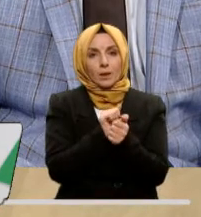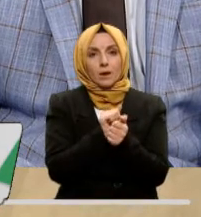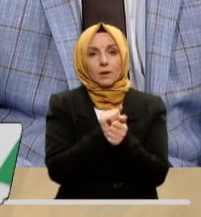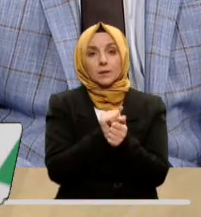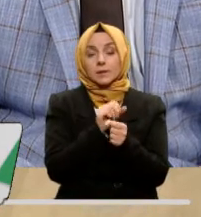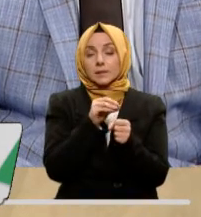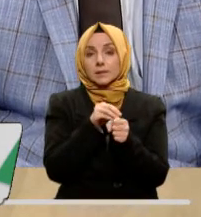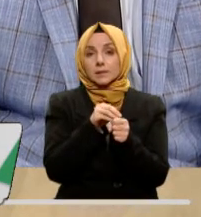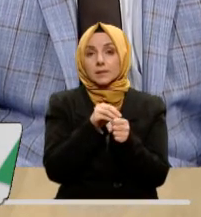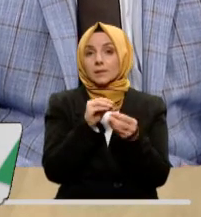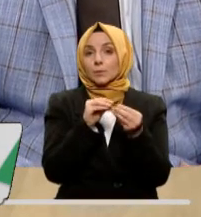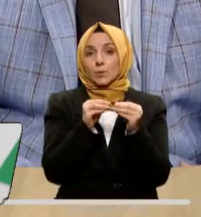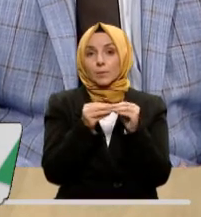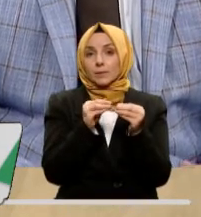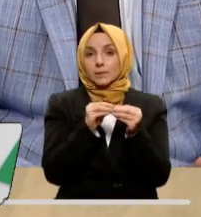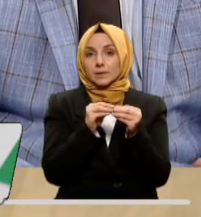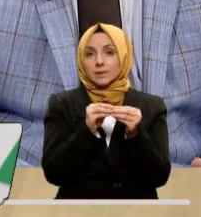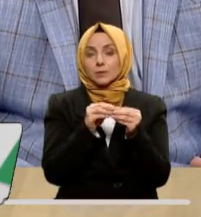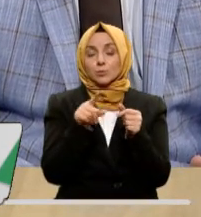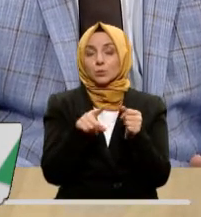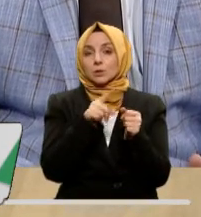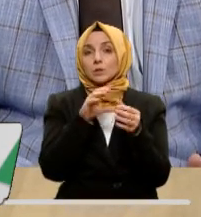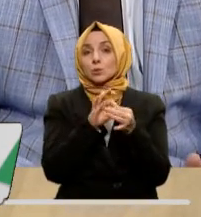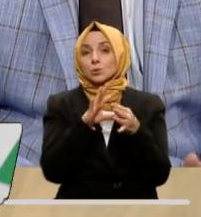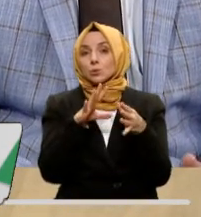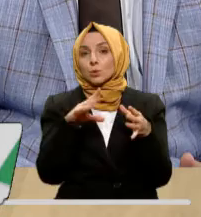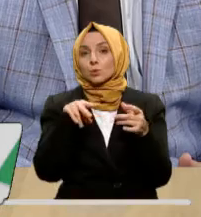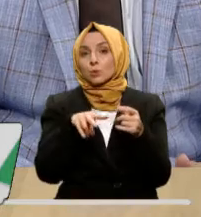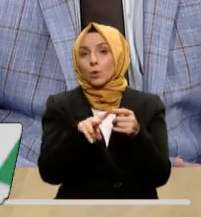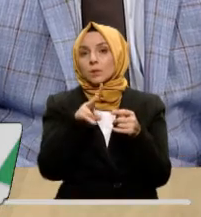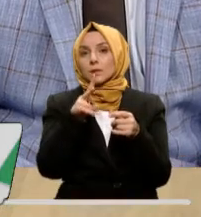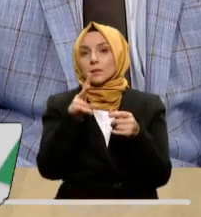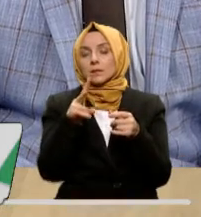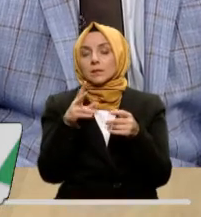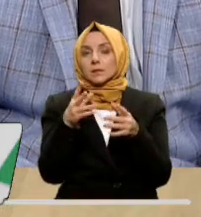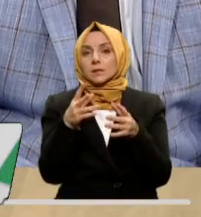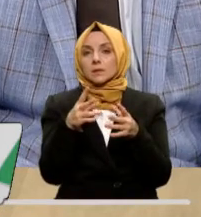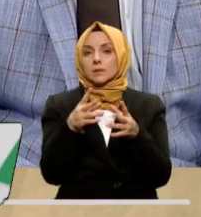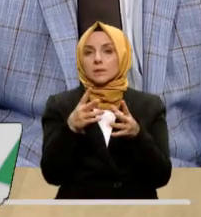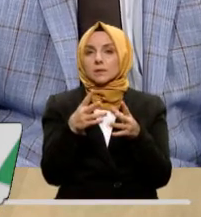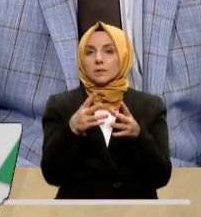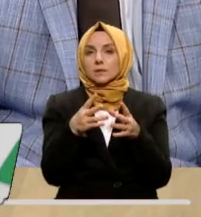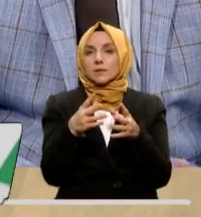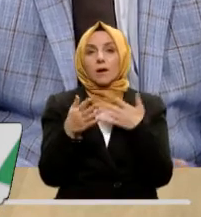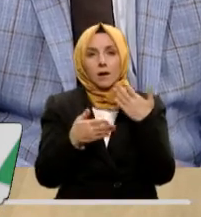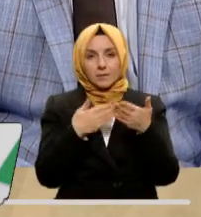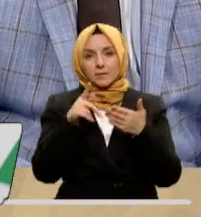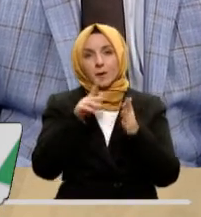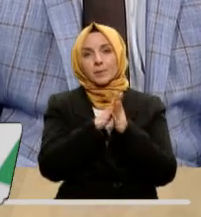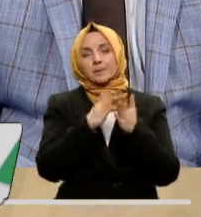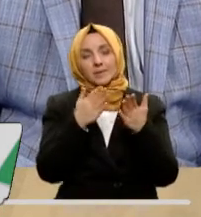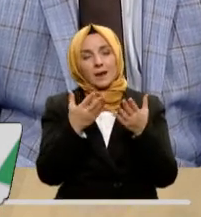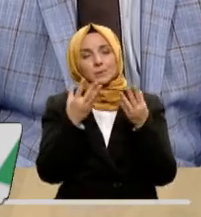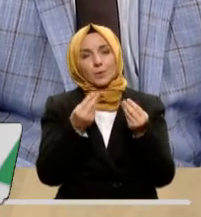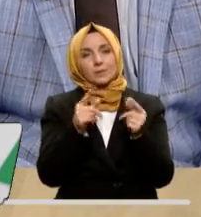ailedeki sorunları problemleri bunların çözüm yollarını ele alabilecek bir dergimizin olur olması kaçınılmaz